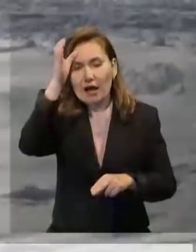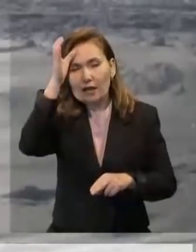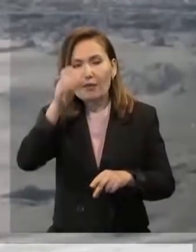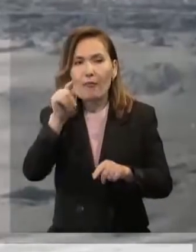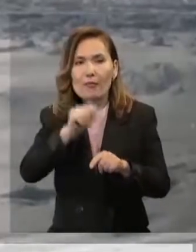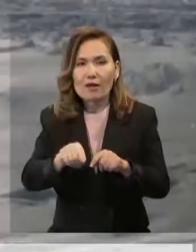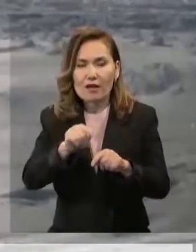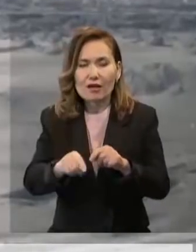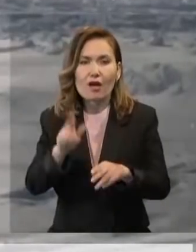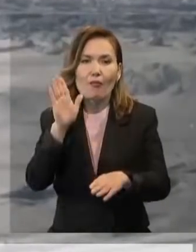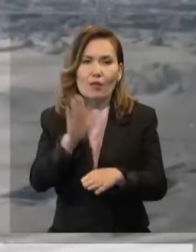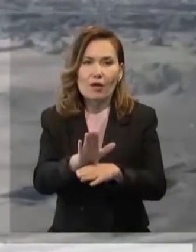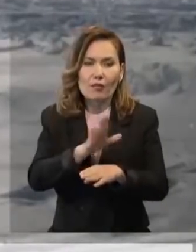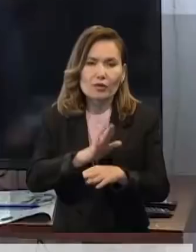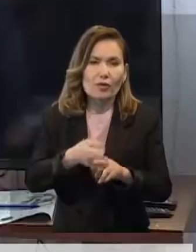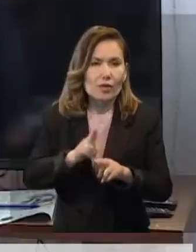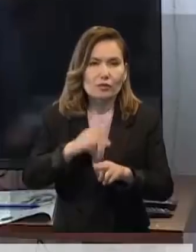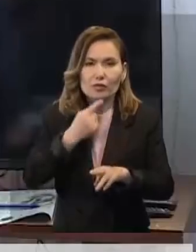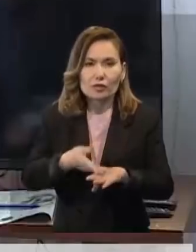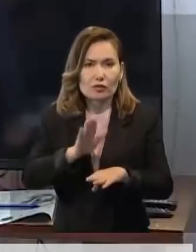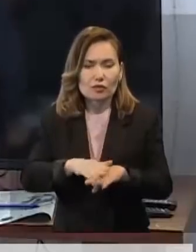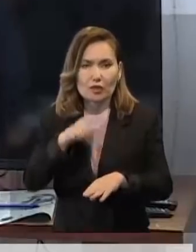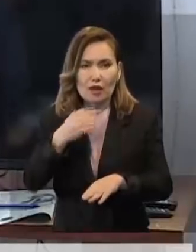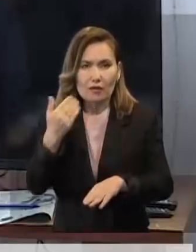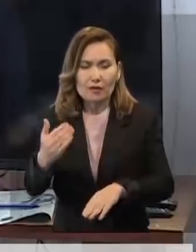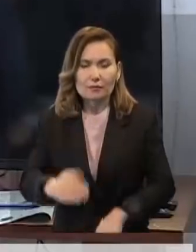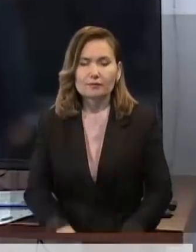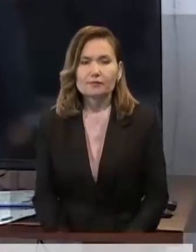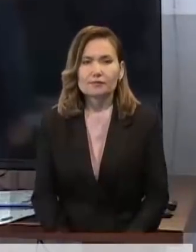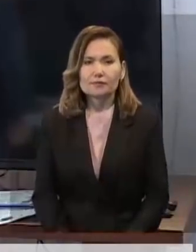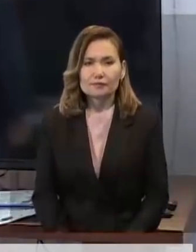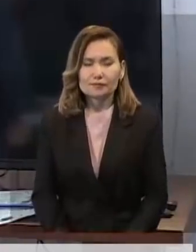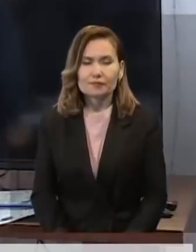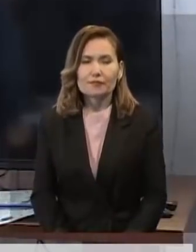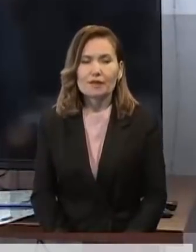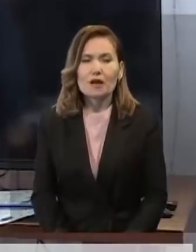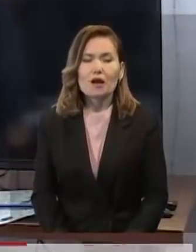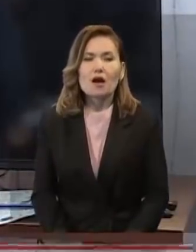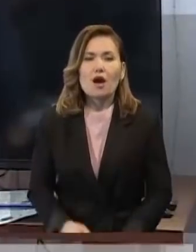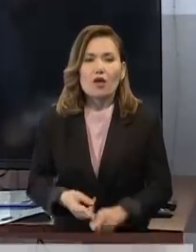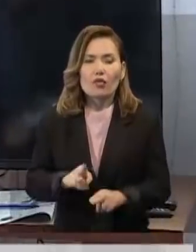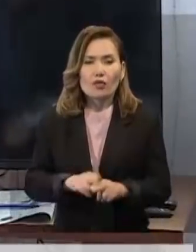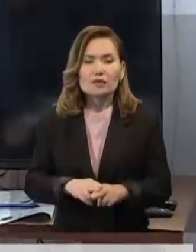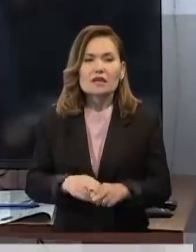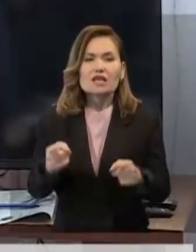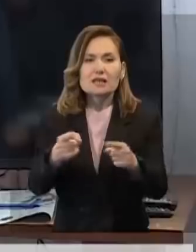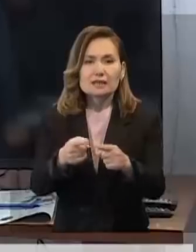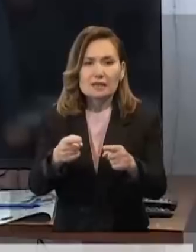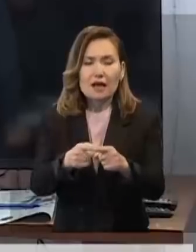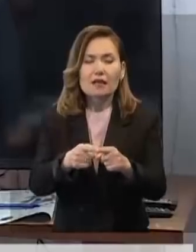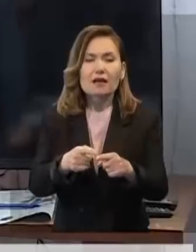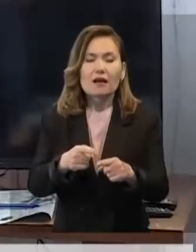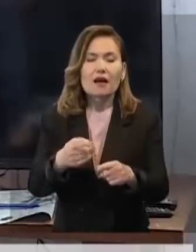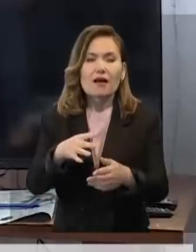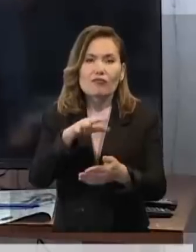талабы жығылғанға жұдырық болды деп отыр. Вы не должны дать паспорт, глубина. Ақылға салса, жалға беруші судың құрамын,